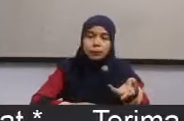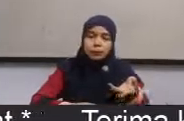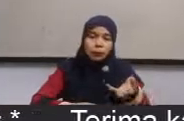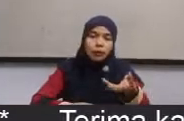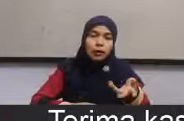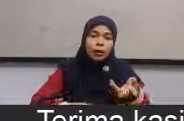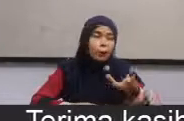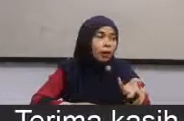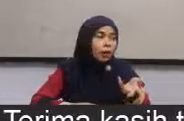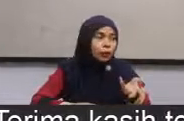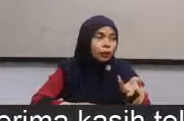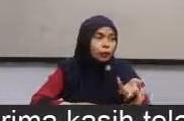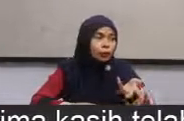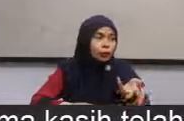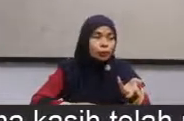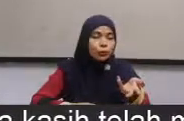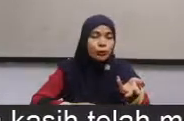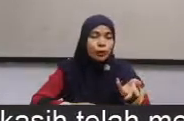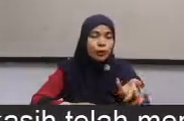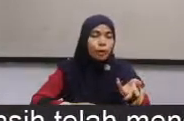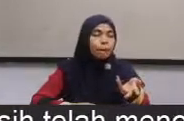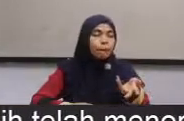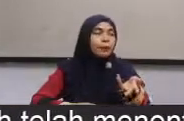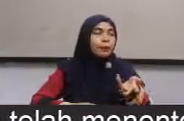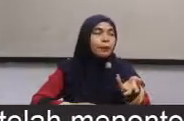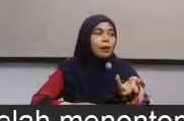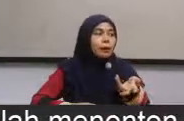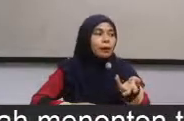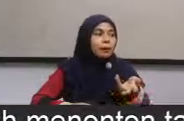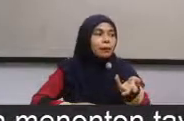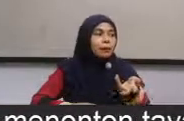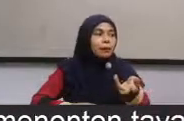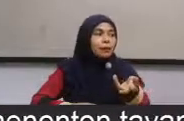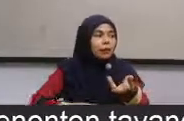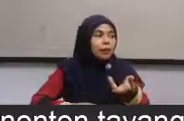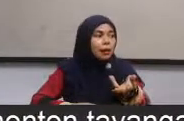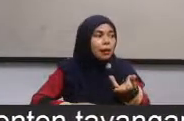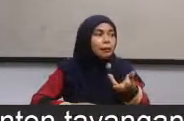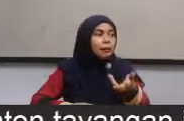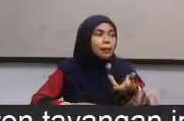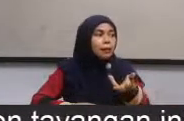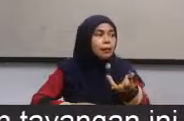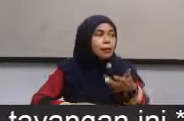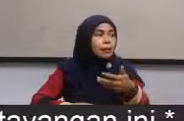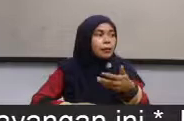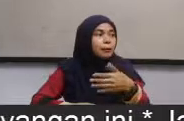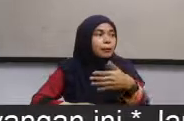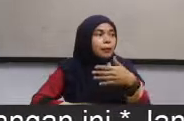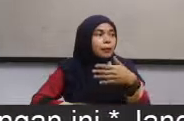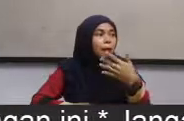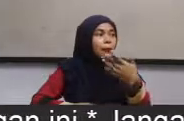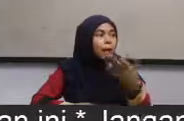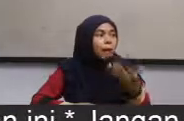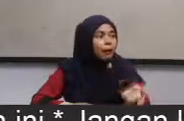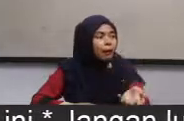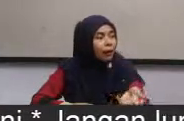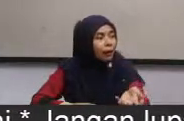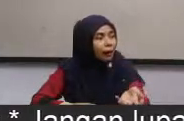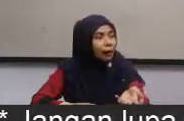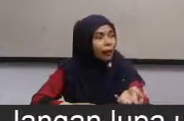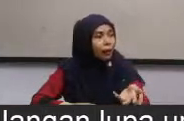mengeluarkan produk itu juga Apa bisa lebih apa